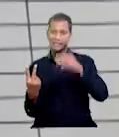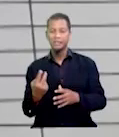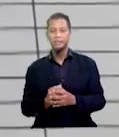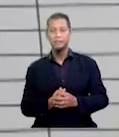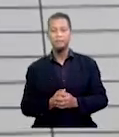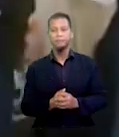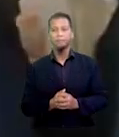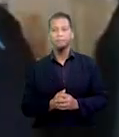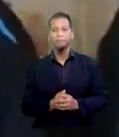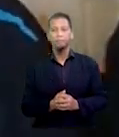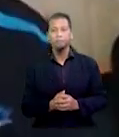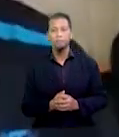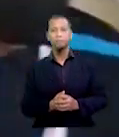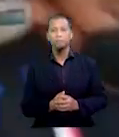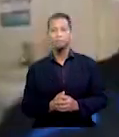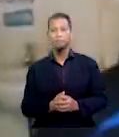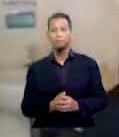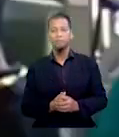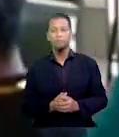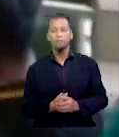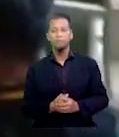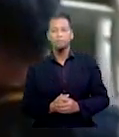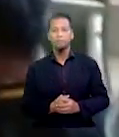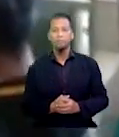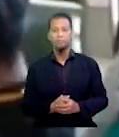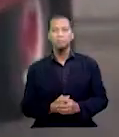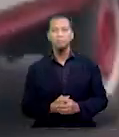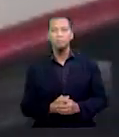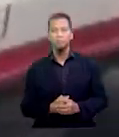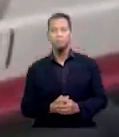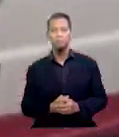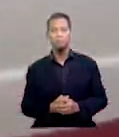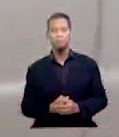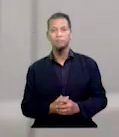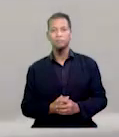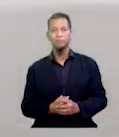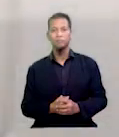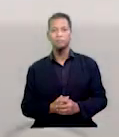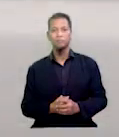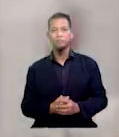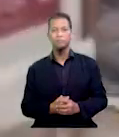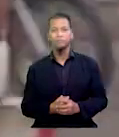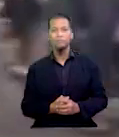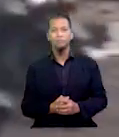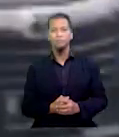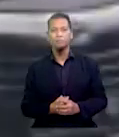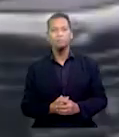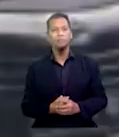versus Persebaya. Dari Malang, Jawa Timur, saya Fajarani, iNews, melaporkan.